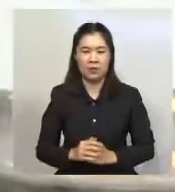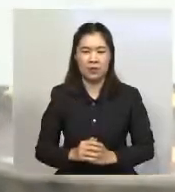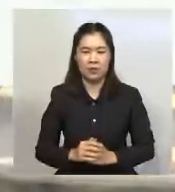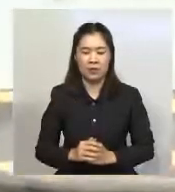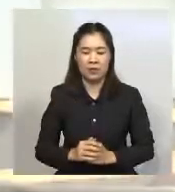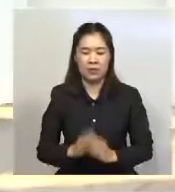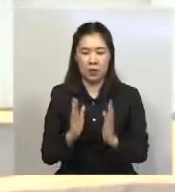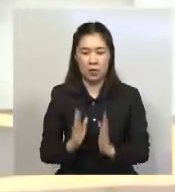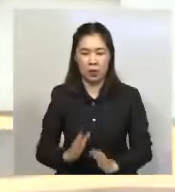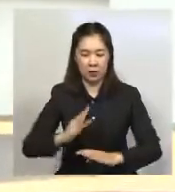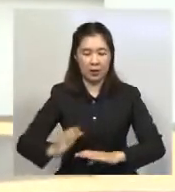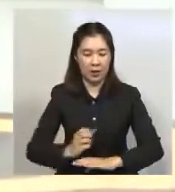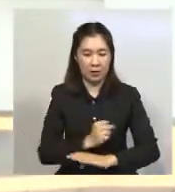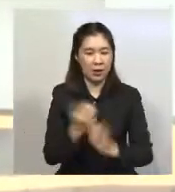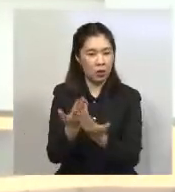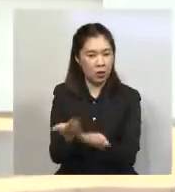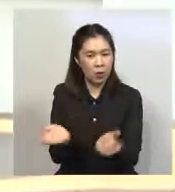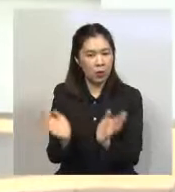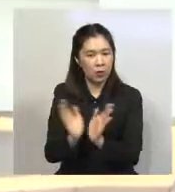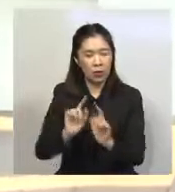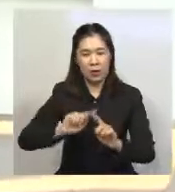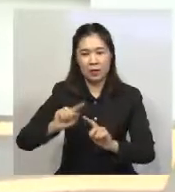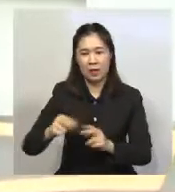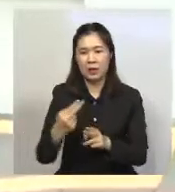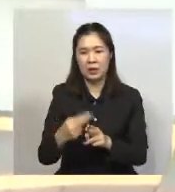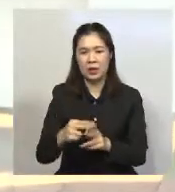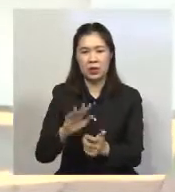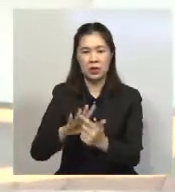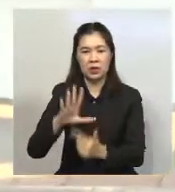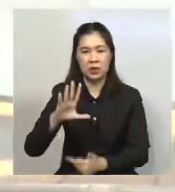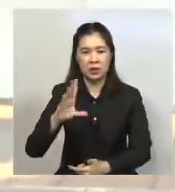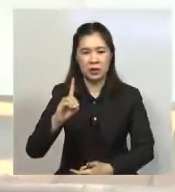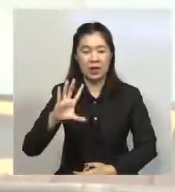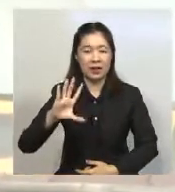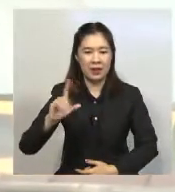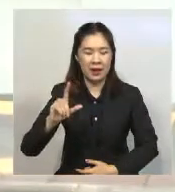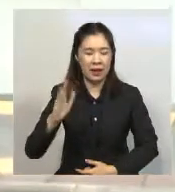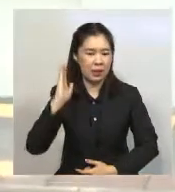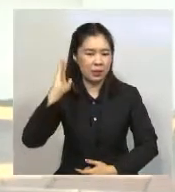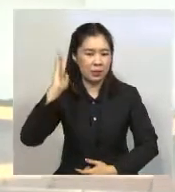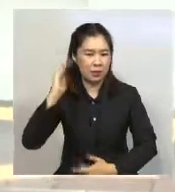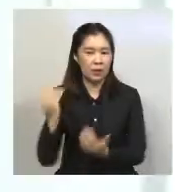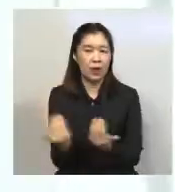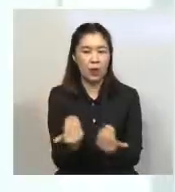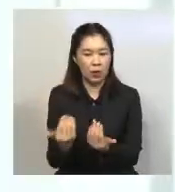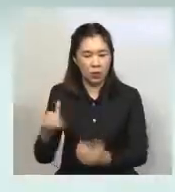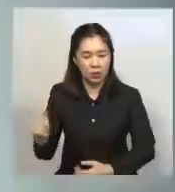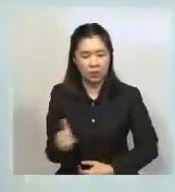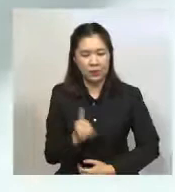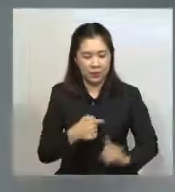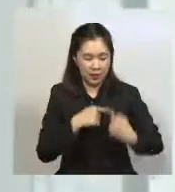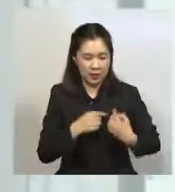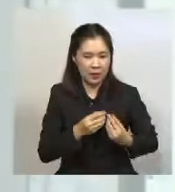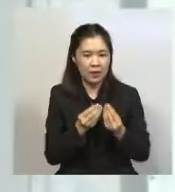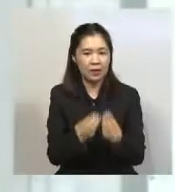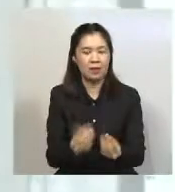การเมืองคนสนิทญาติญาติรวมทั้งนายเดชณัฐวิทย์เตรียภิรมย์บุตรชายของนายบุญทรงก็เดินทางมาให้กำลังใจ